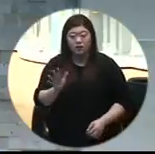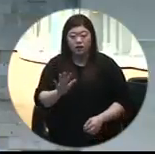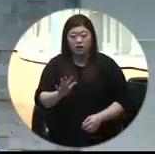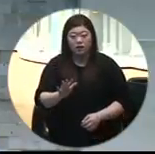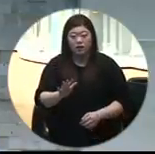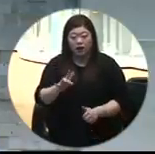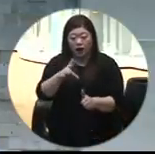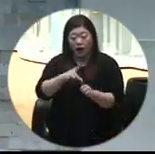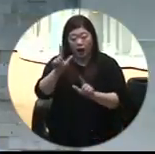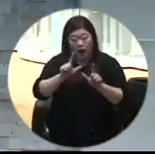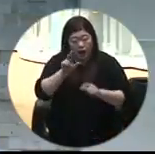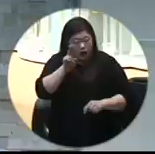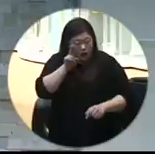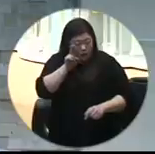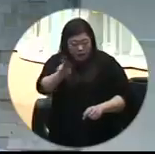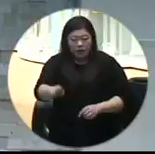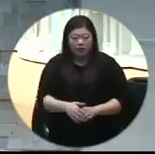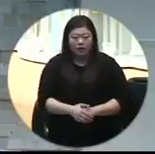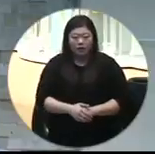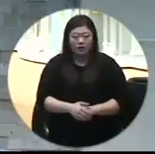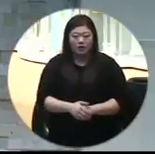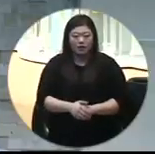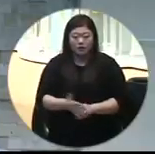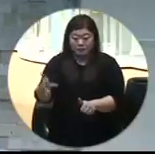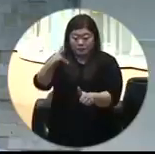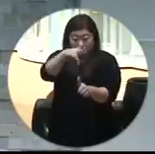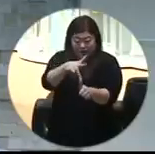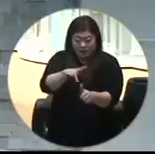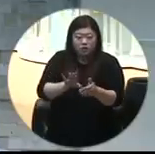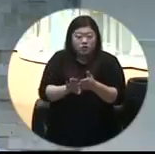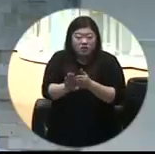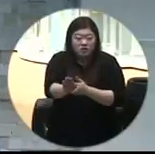자, 귀신 들린 이후로 옷을 입지 않고 벌거벗고 다니고